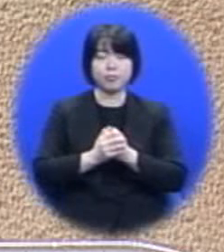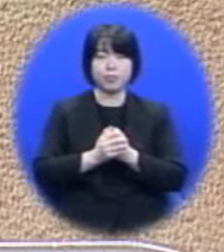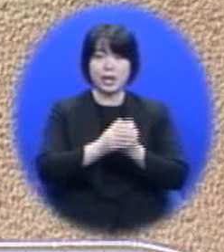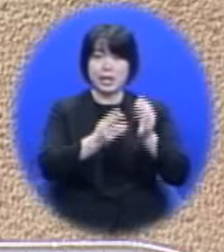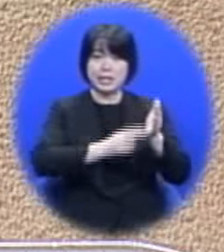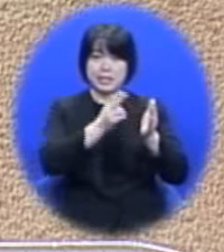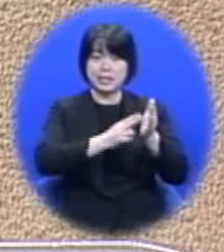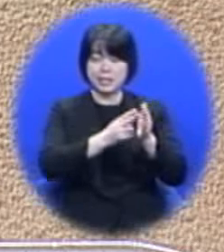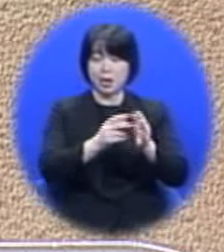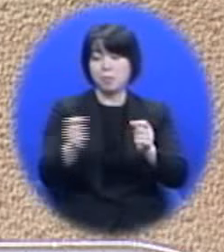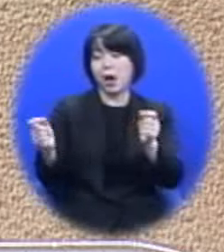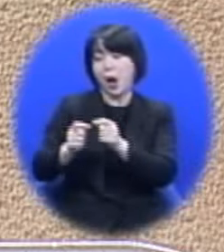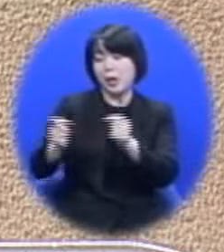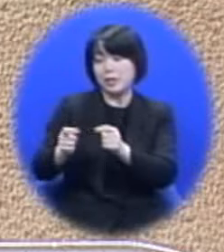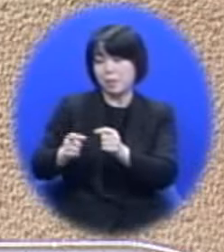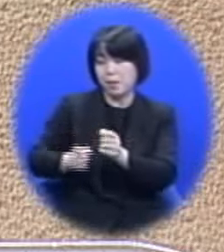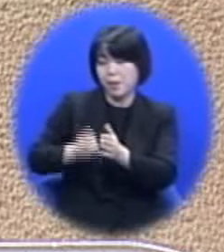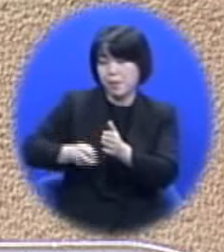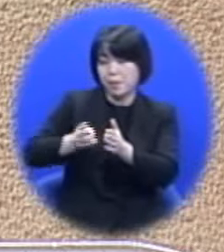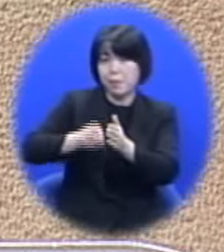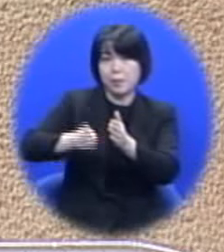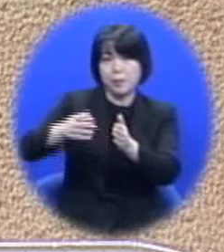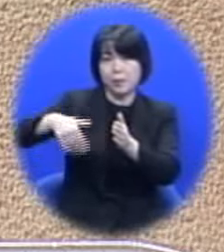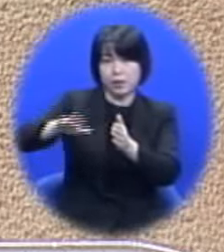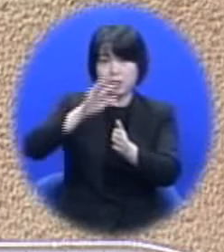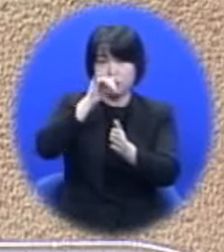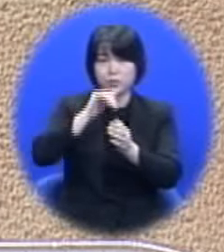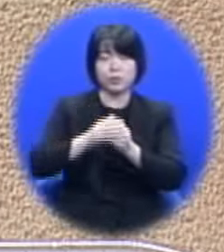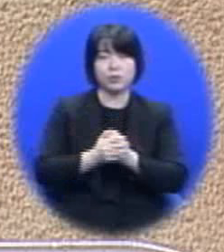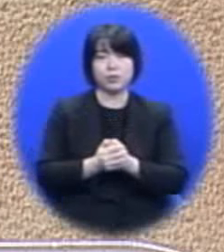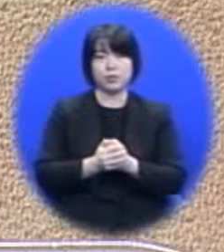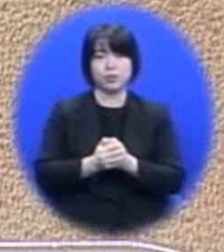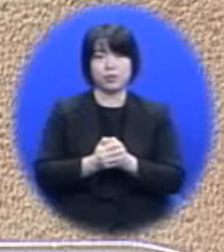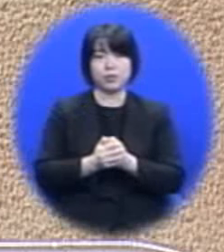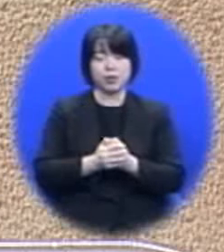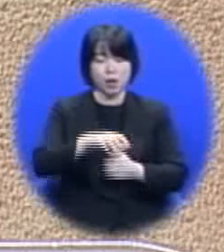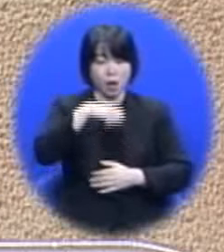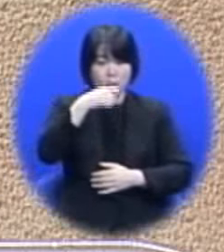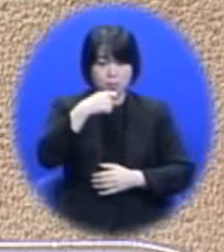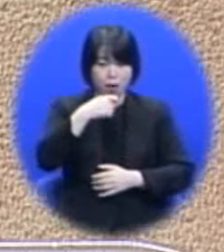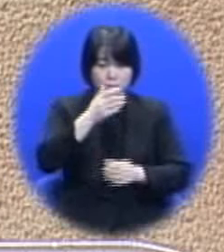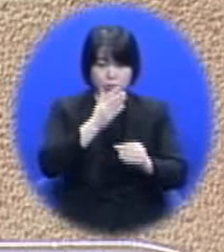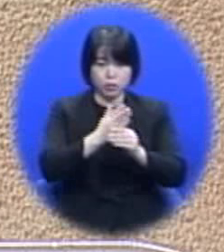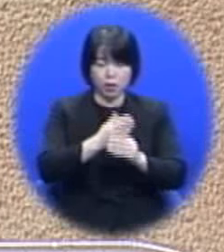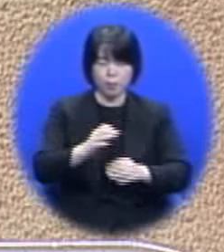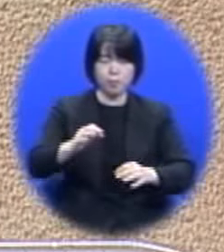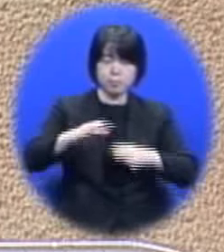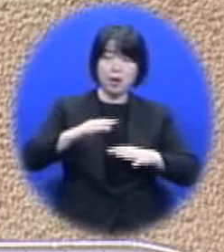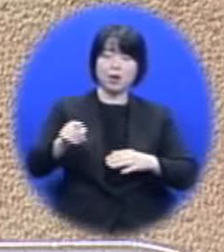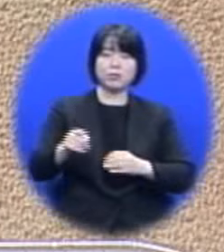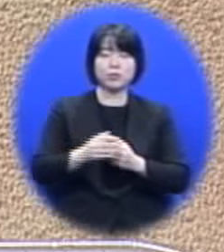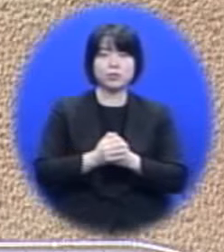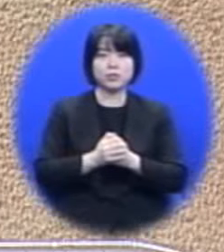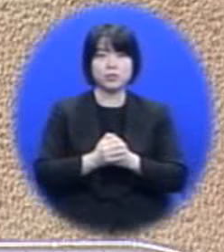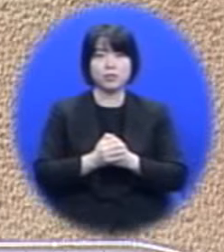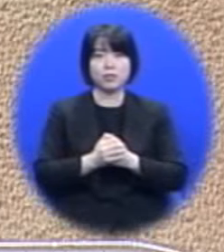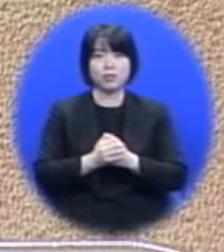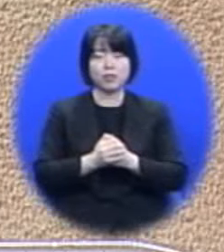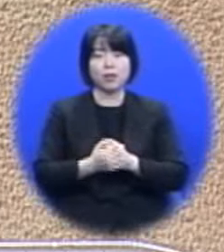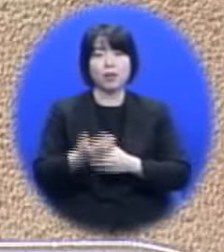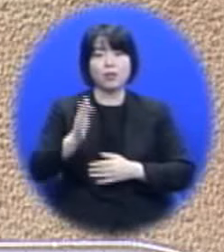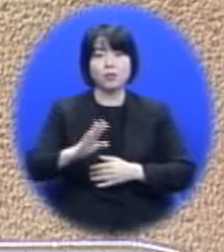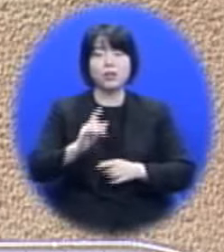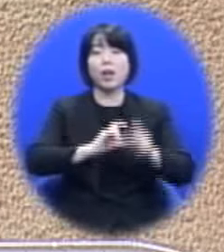기차가 바로 그 옆을 지나가는 것입니다. 밥을 먹다가 깜짝 놀랐어요. 그런데